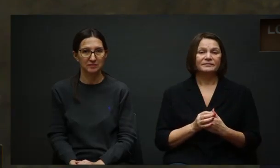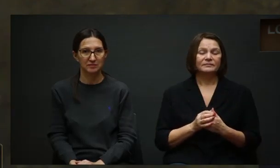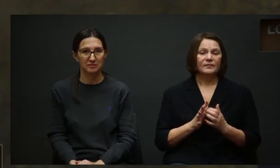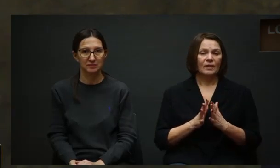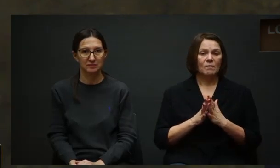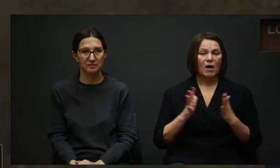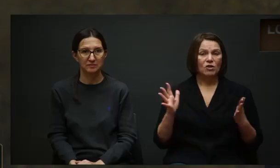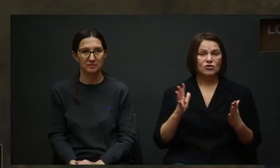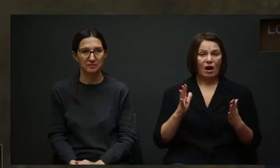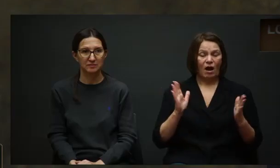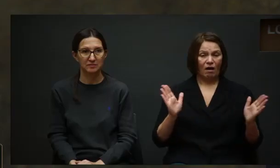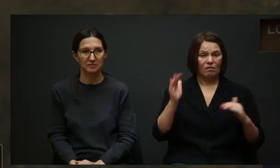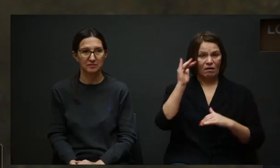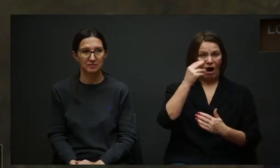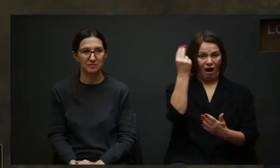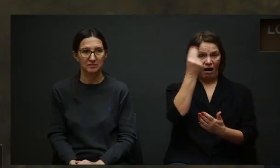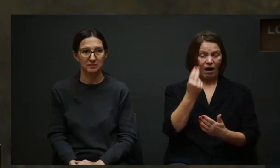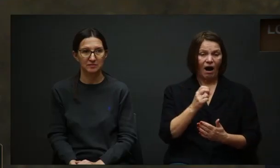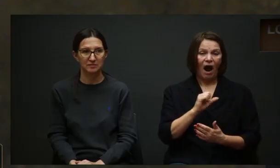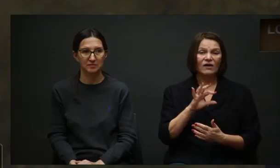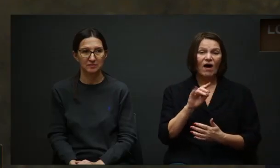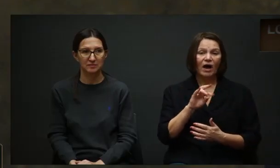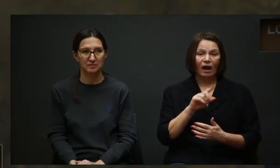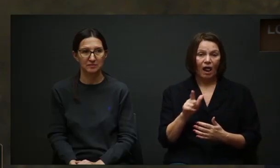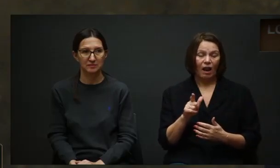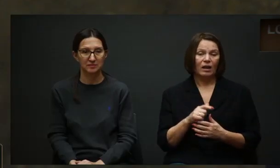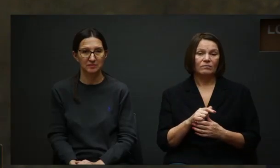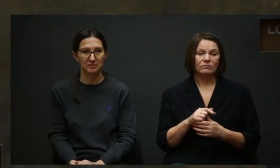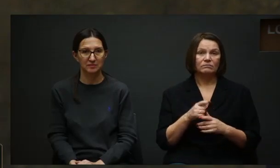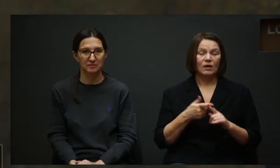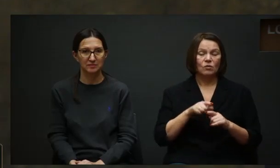большая акварель, на которой написано